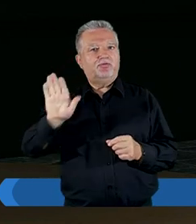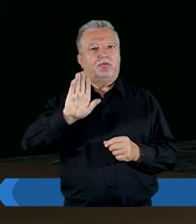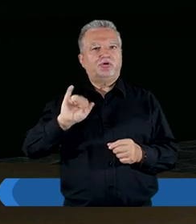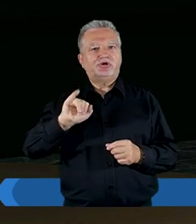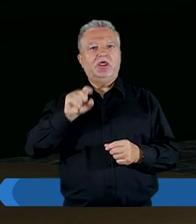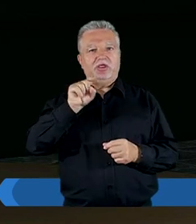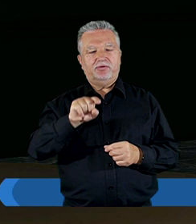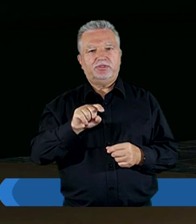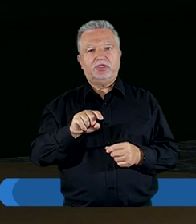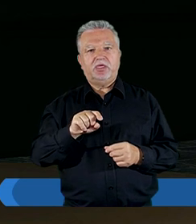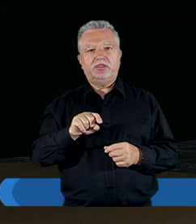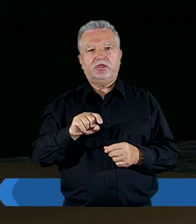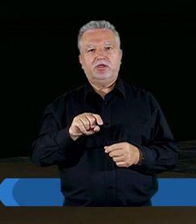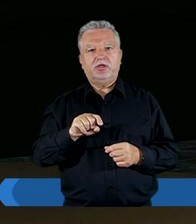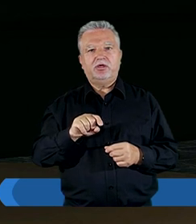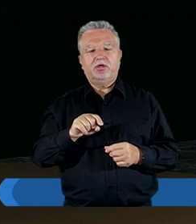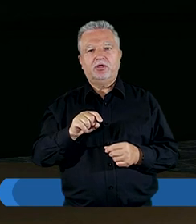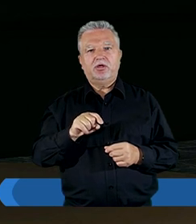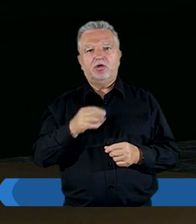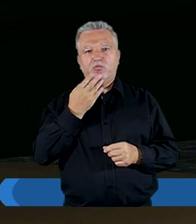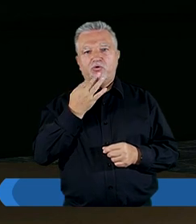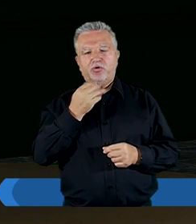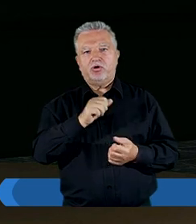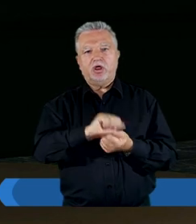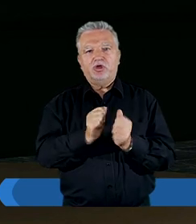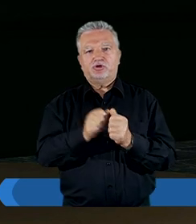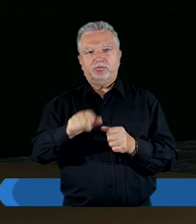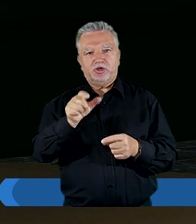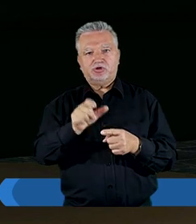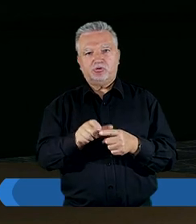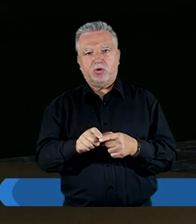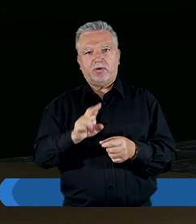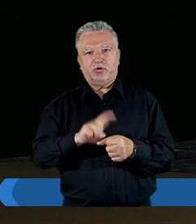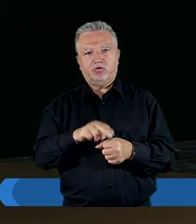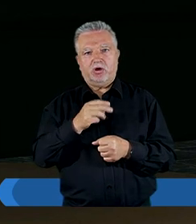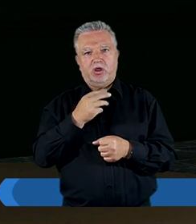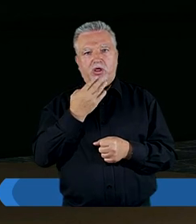padają te straszne słowa, które no, pokazują, że Bóg